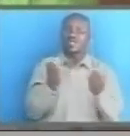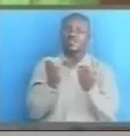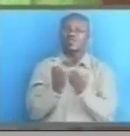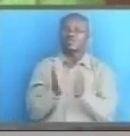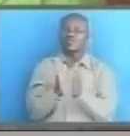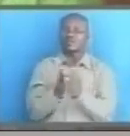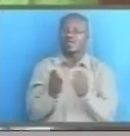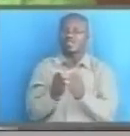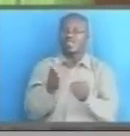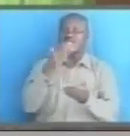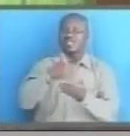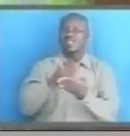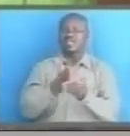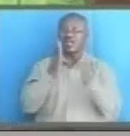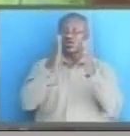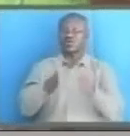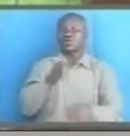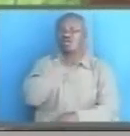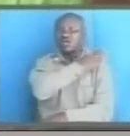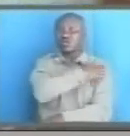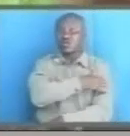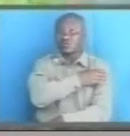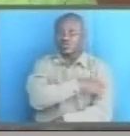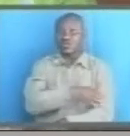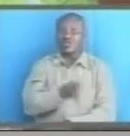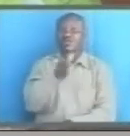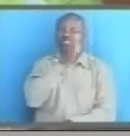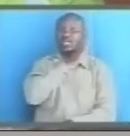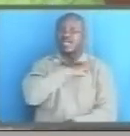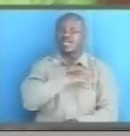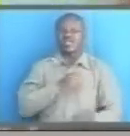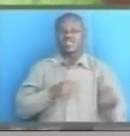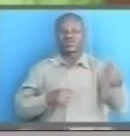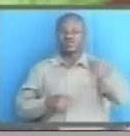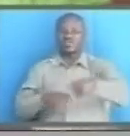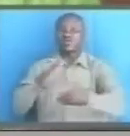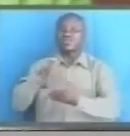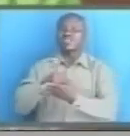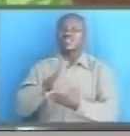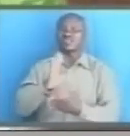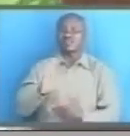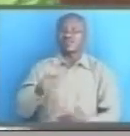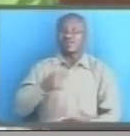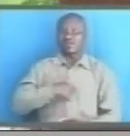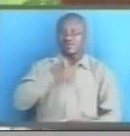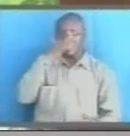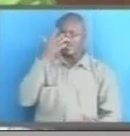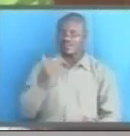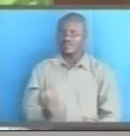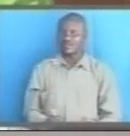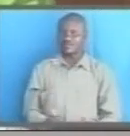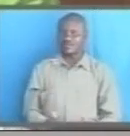ya idara Kuu ya utumishi lakini unaona utaratibu mishahara inakuja kwenye idara Yao wanalipana kwa hiyo mimi nadhani